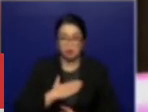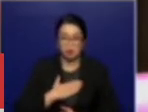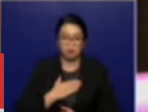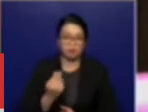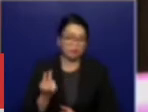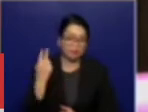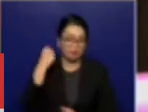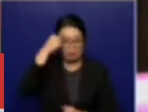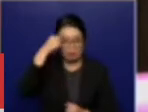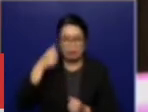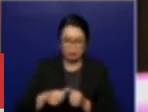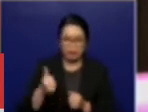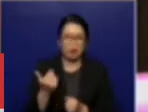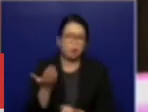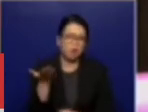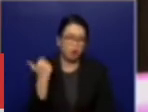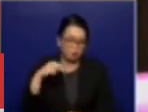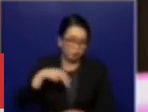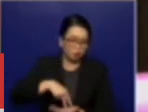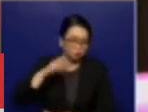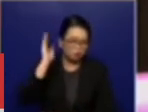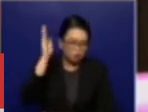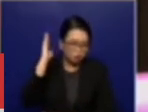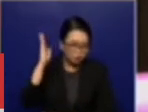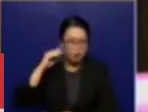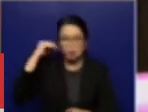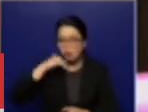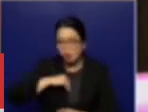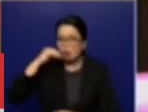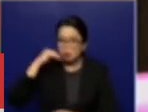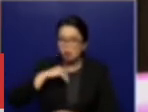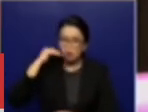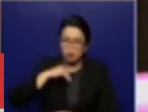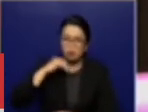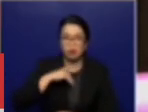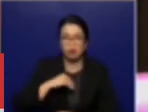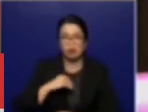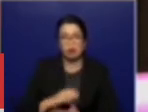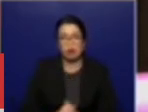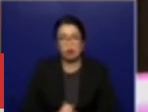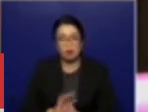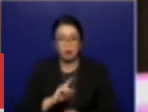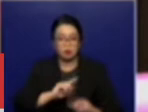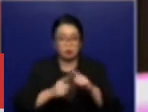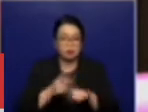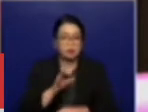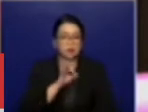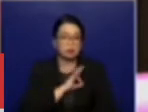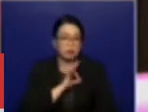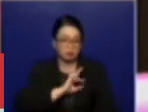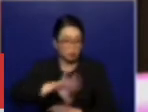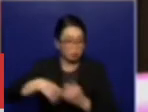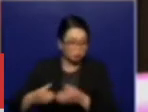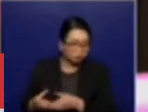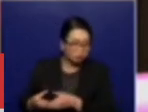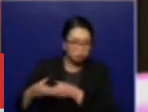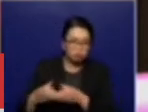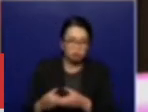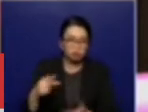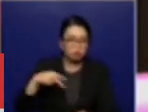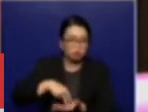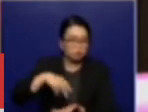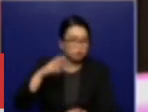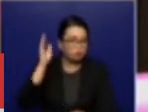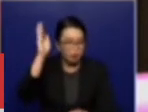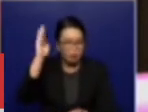กขึ้นอภิปรายตรงเนี้ยหลายครั้งนะครับเพื่อนสมาชิกของผมก็ลุกขึ้นนะครับอภิปร